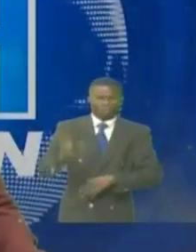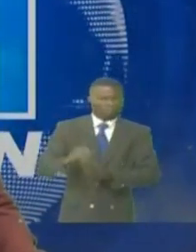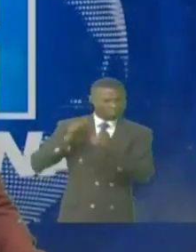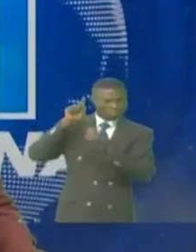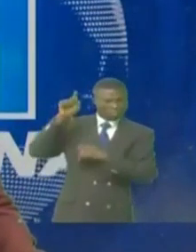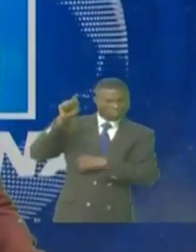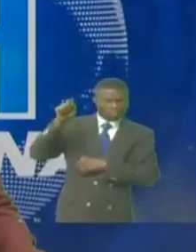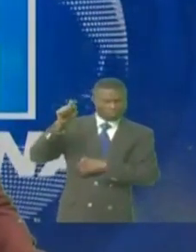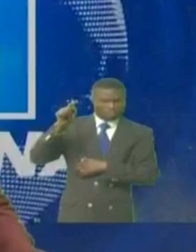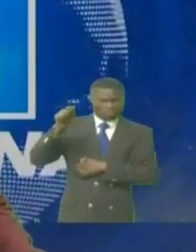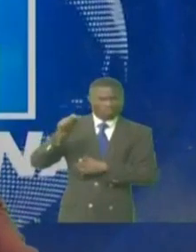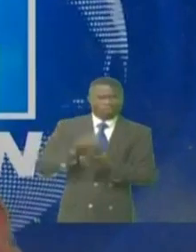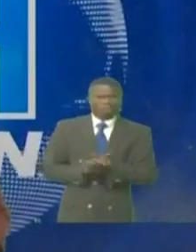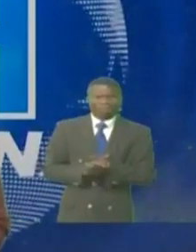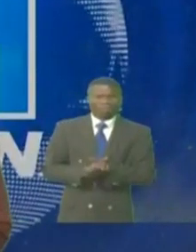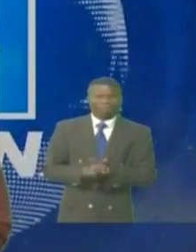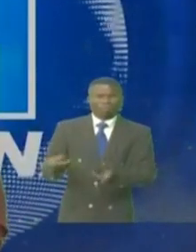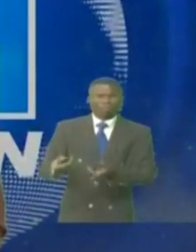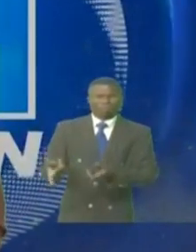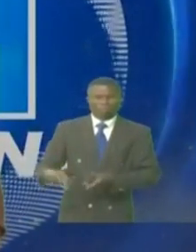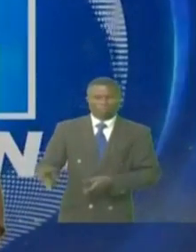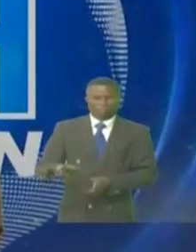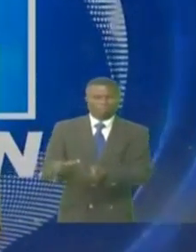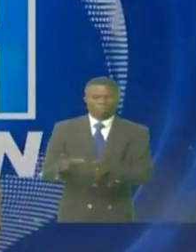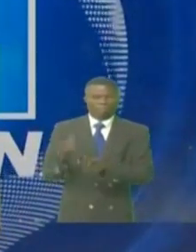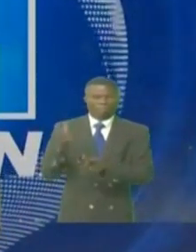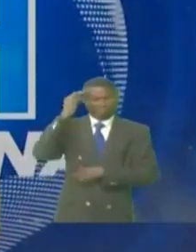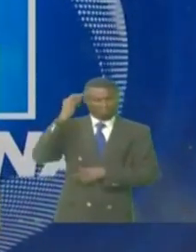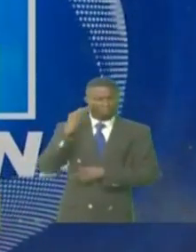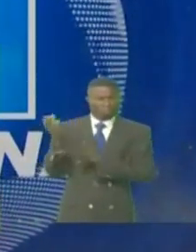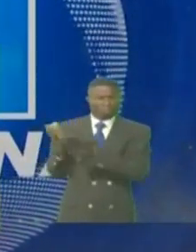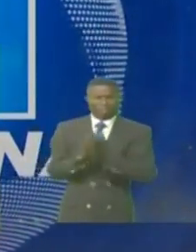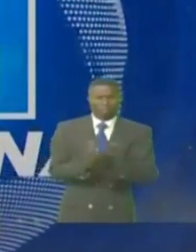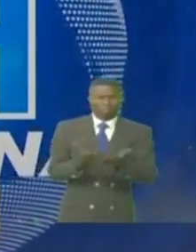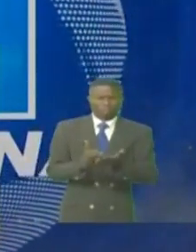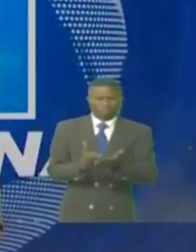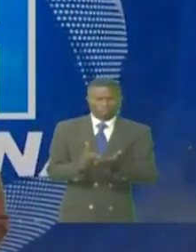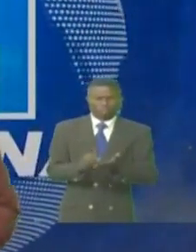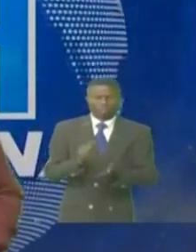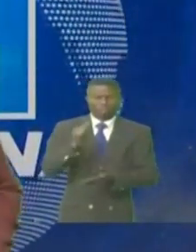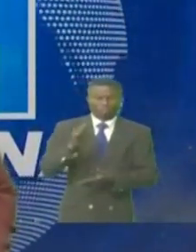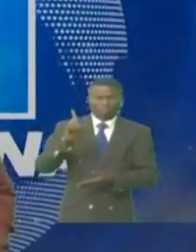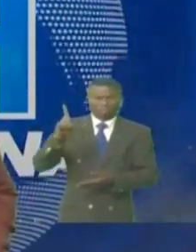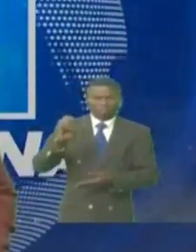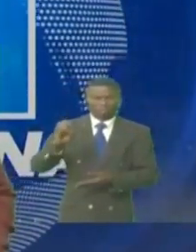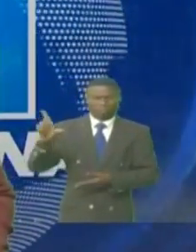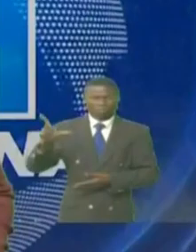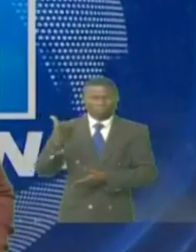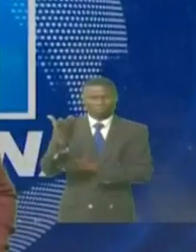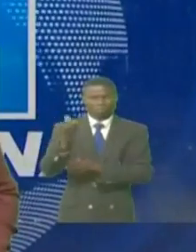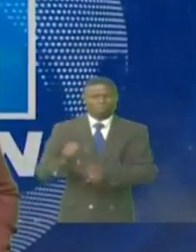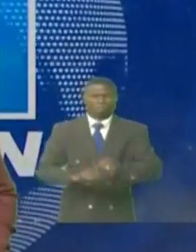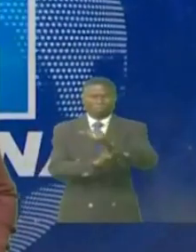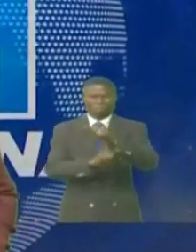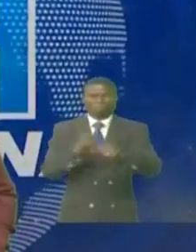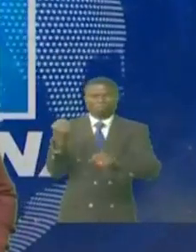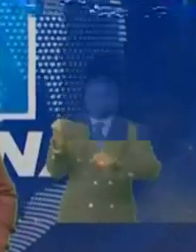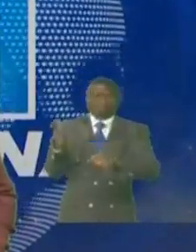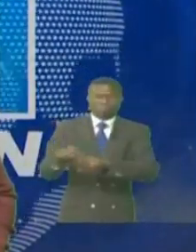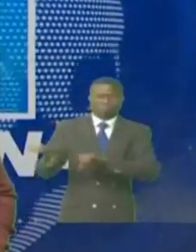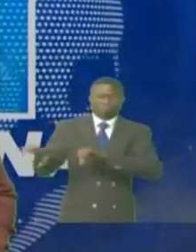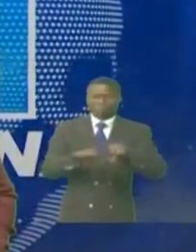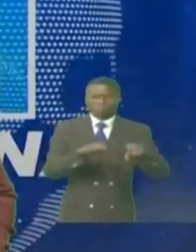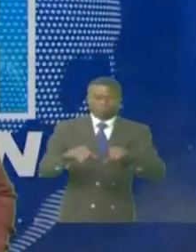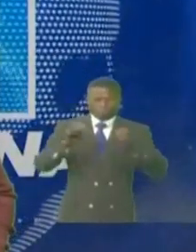en séjour dans cette province, la ministre du portefeuille Adel Kaïnda appelle la population à soutenir les actions du chef de l'État.